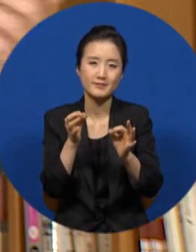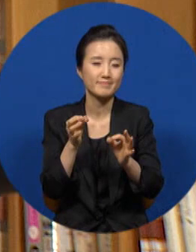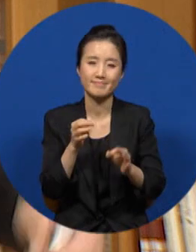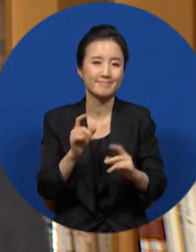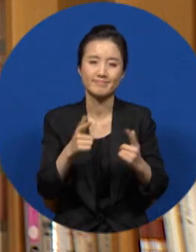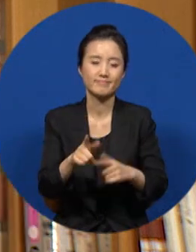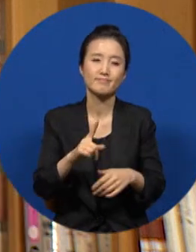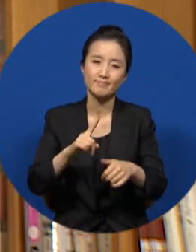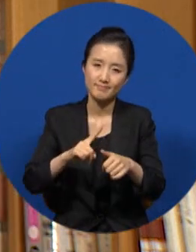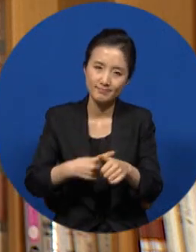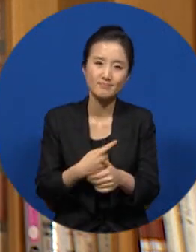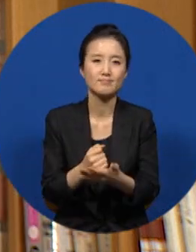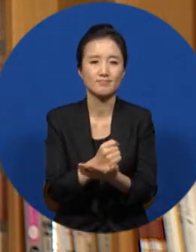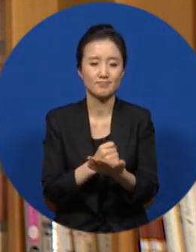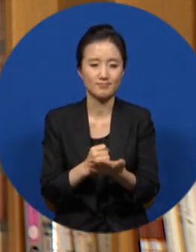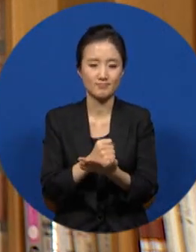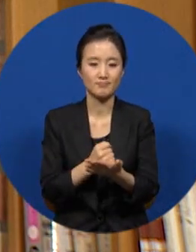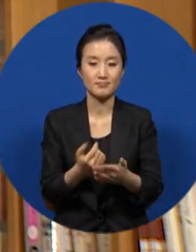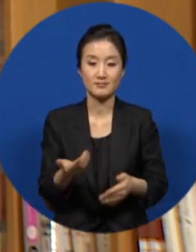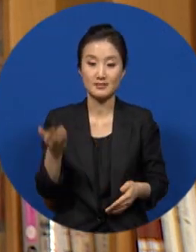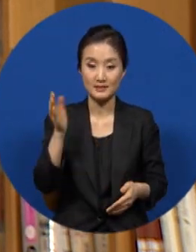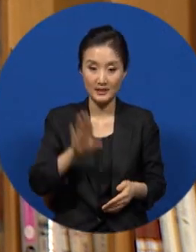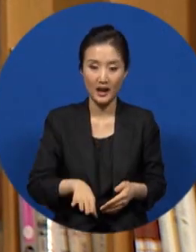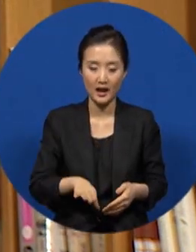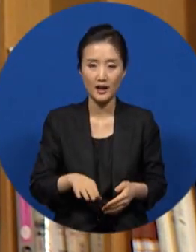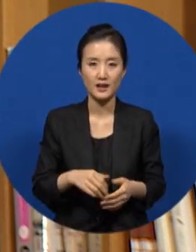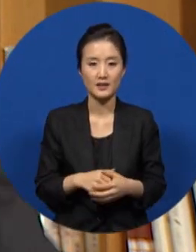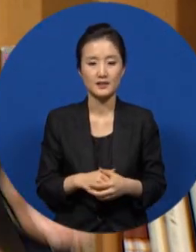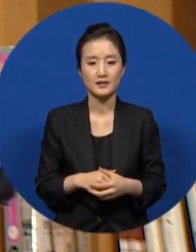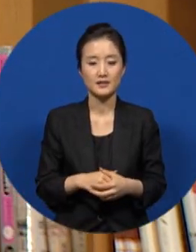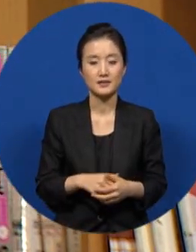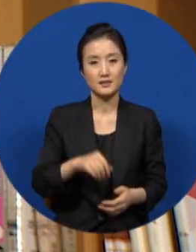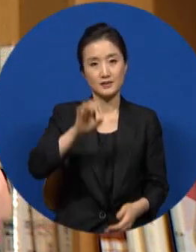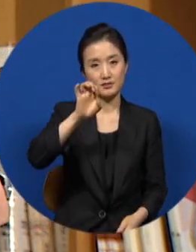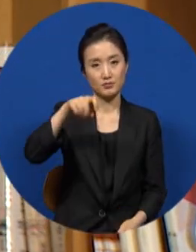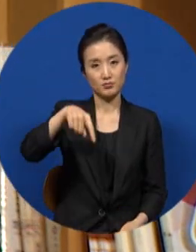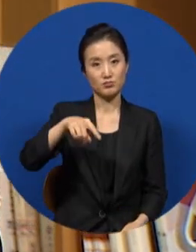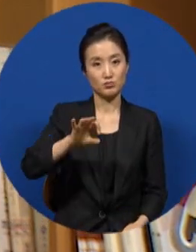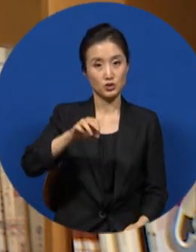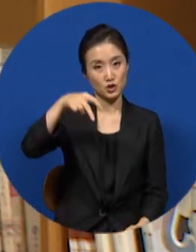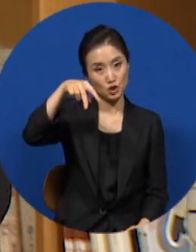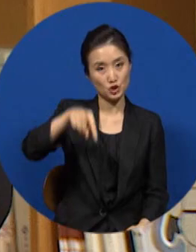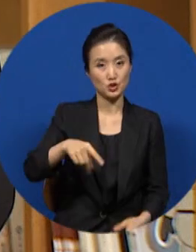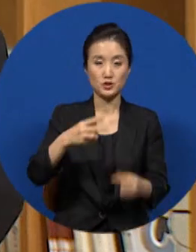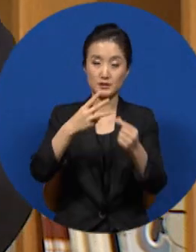아니에요. 그런데 이제 3번부터는 조금 노력이 가미됩니다. 이 풍수라는 것은 예전에는